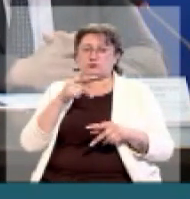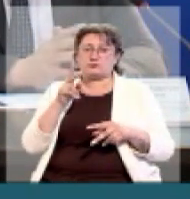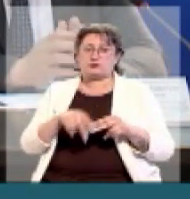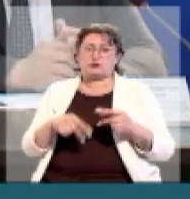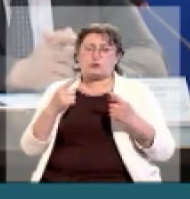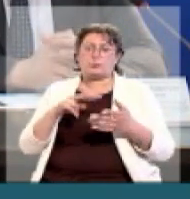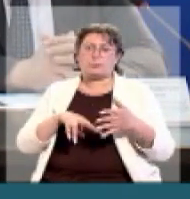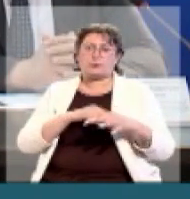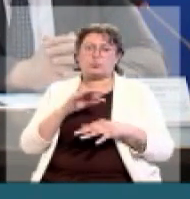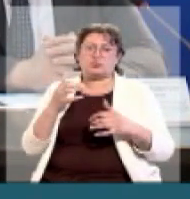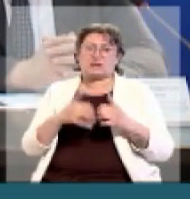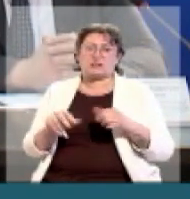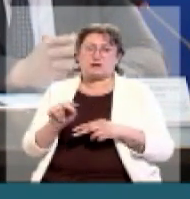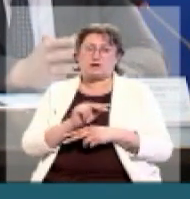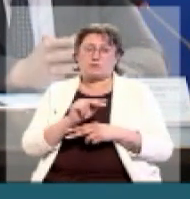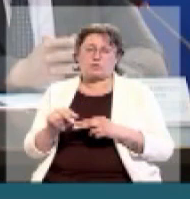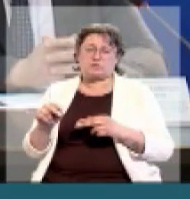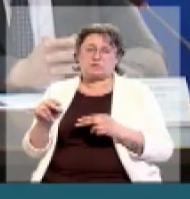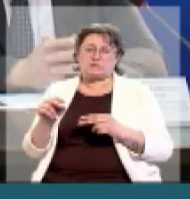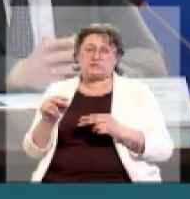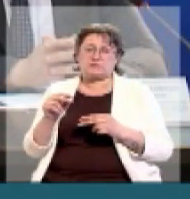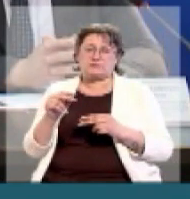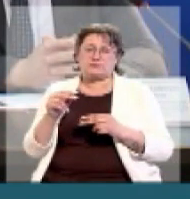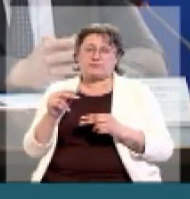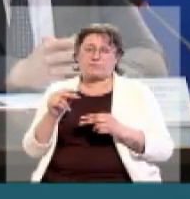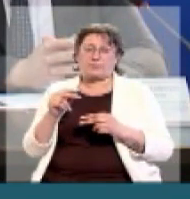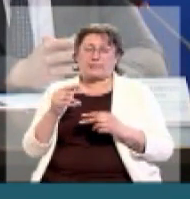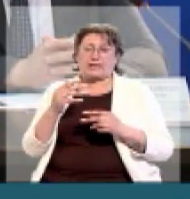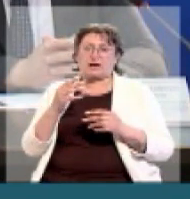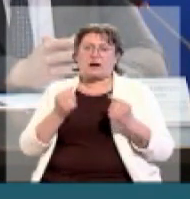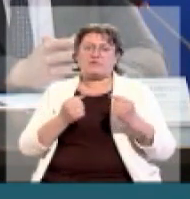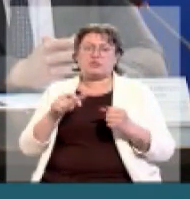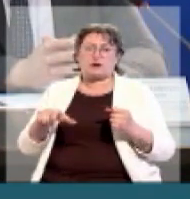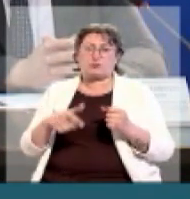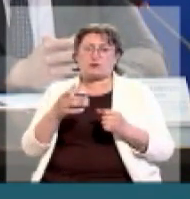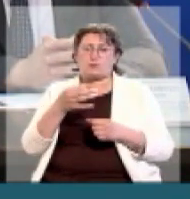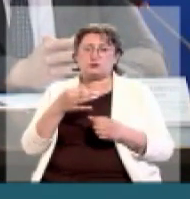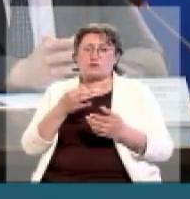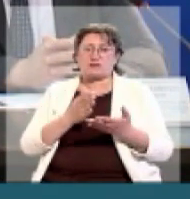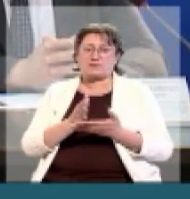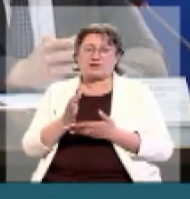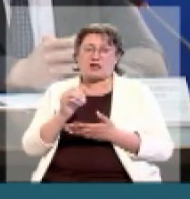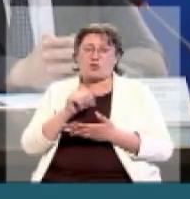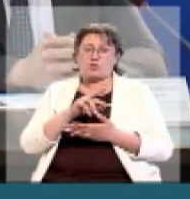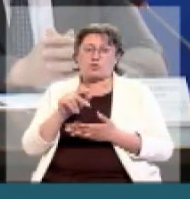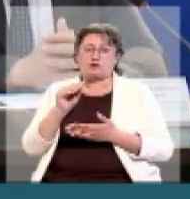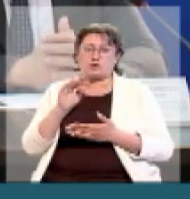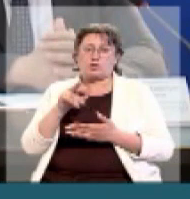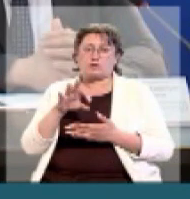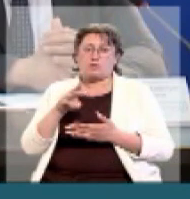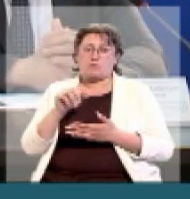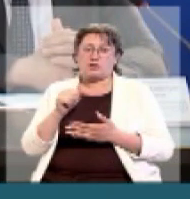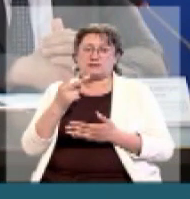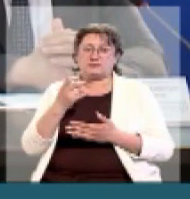завершается крупный проект по среднему ремонту последнего участка автодороги областного значения Ауликоль-Жалдама